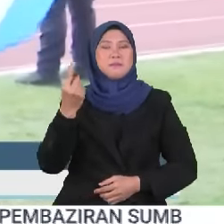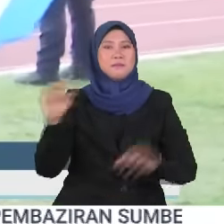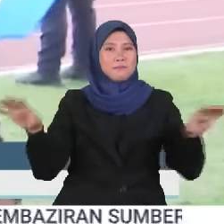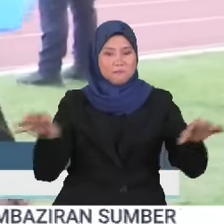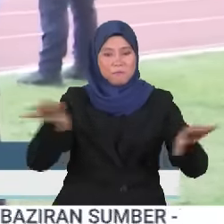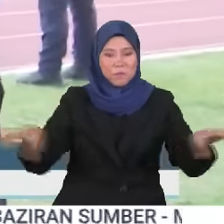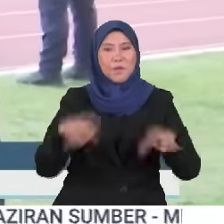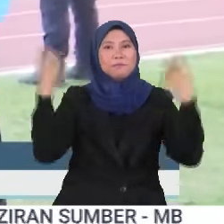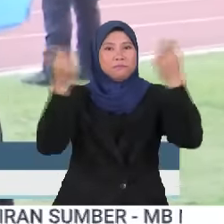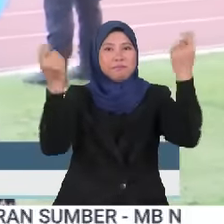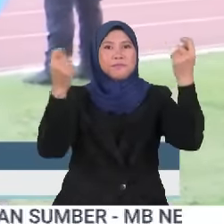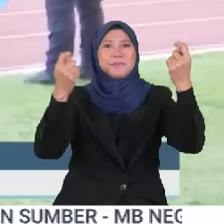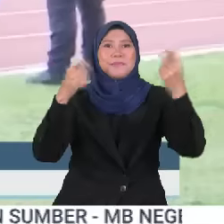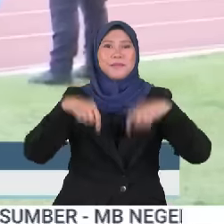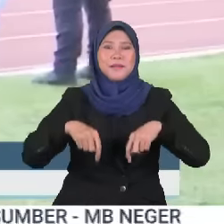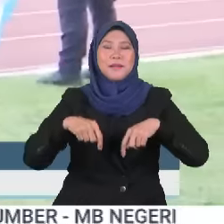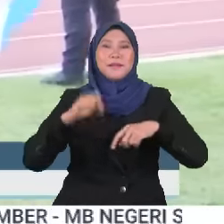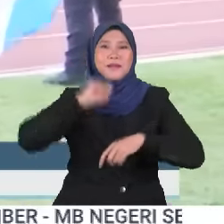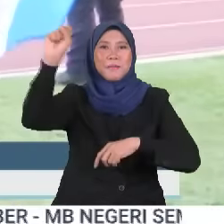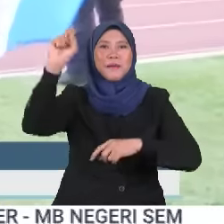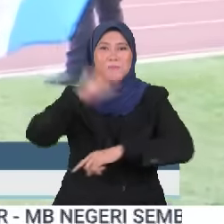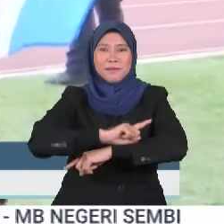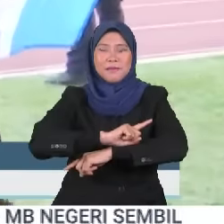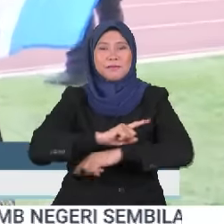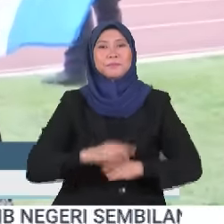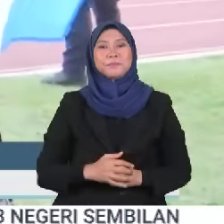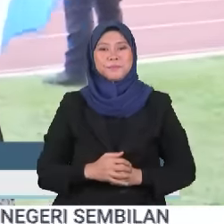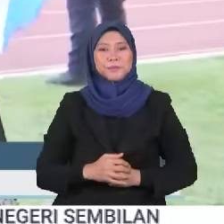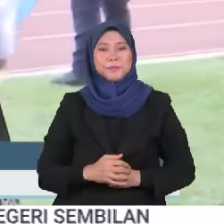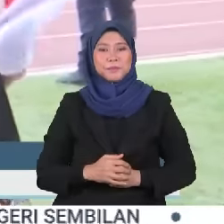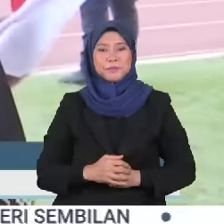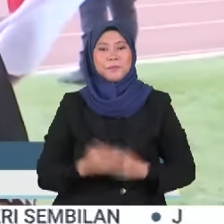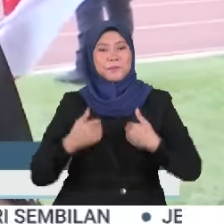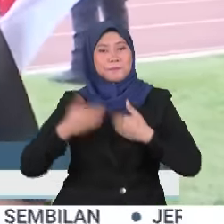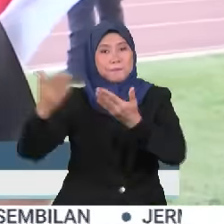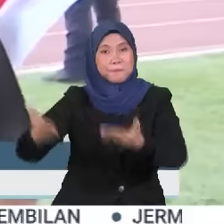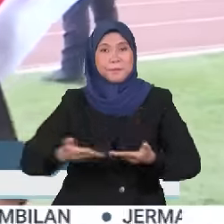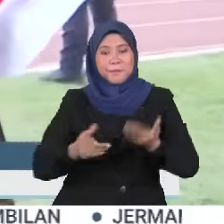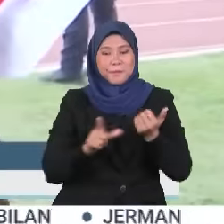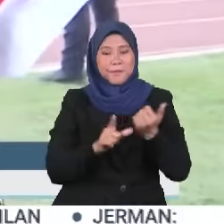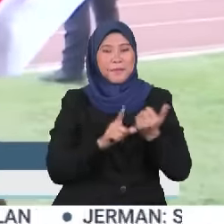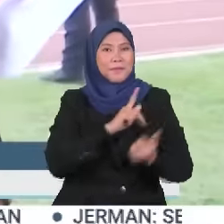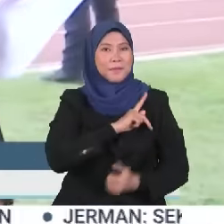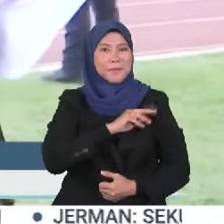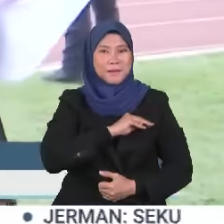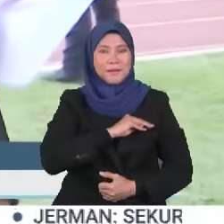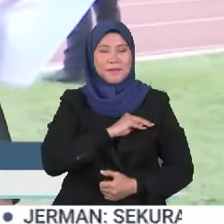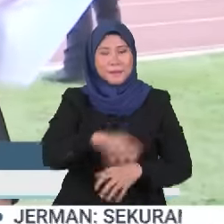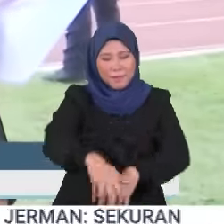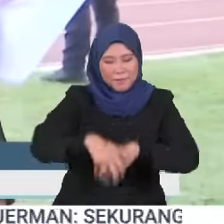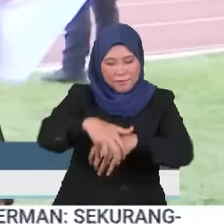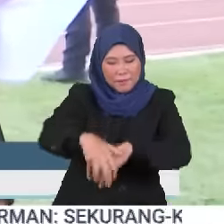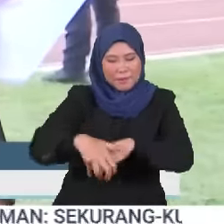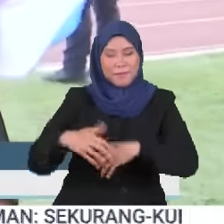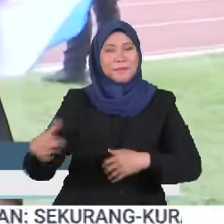dana bersama saya pada ketika ini tentang istimewa yaitu timbangan kota menteri yang juga Menteri Pertanian